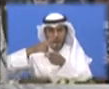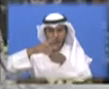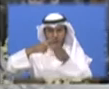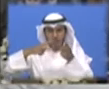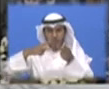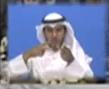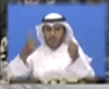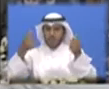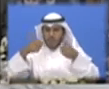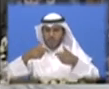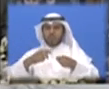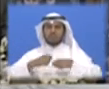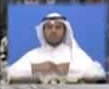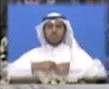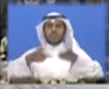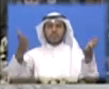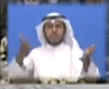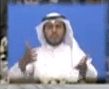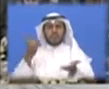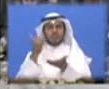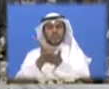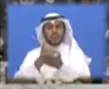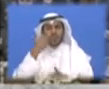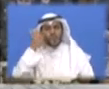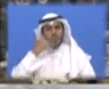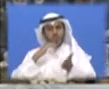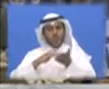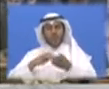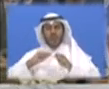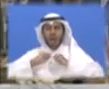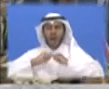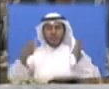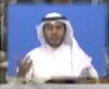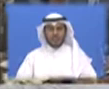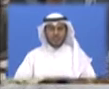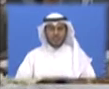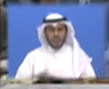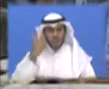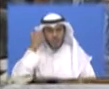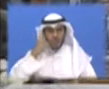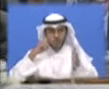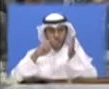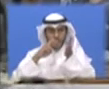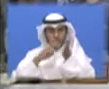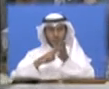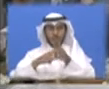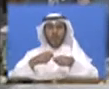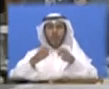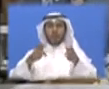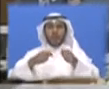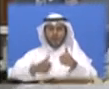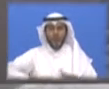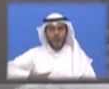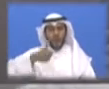بتعهداتها. وقالت سيما باحوس أن الكويت كانت الدولة الأكثر سخاء في الجهات المانحة حتى الآن في المساعدة